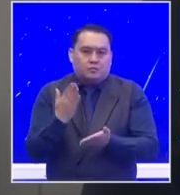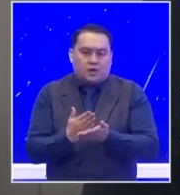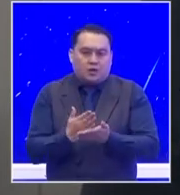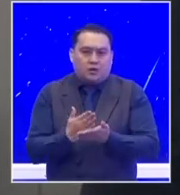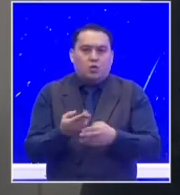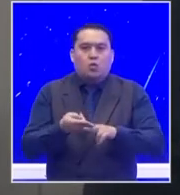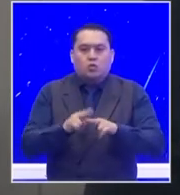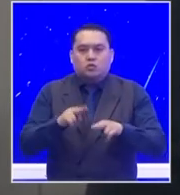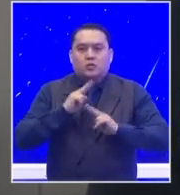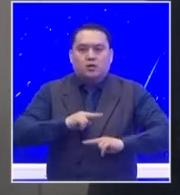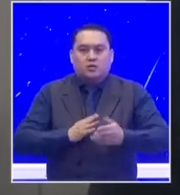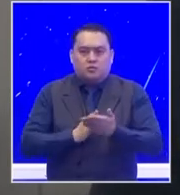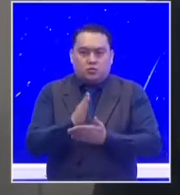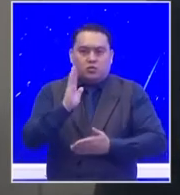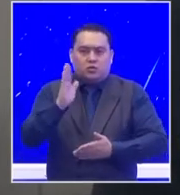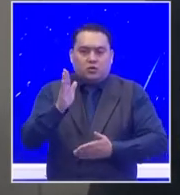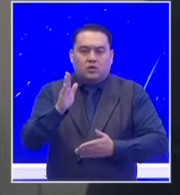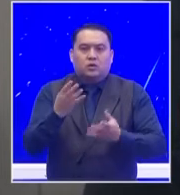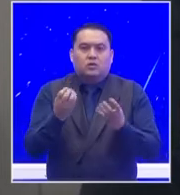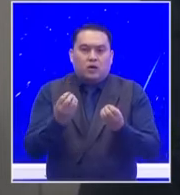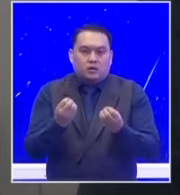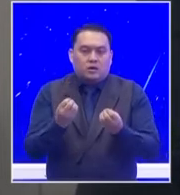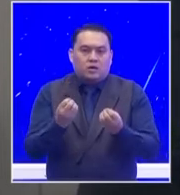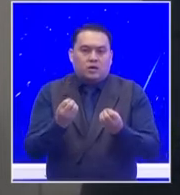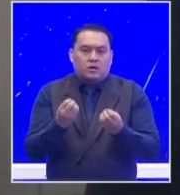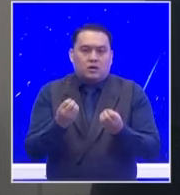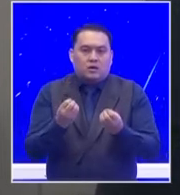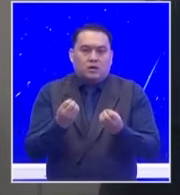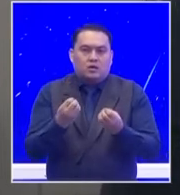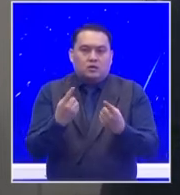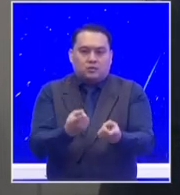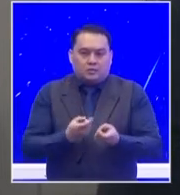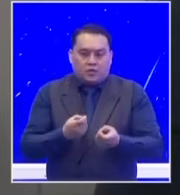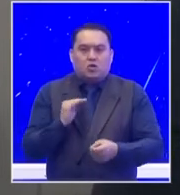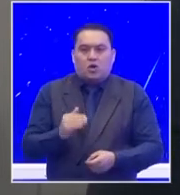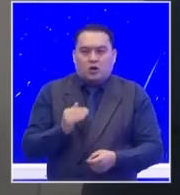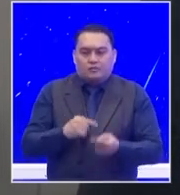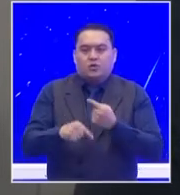осы бағытта жұмыс атқарамыз. Бұнымен қатар меценаттарды тартып отырмыз, жеке